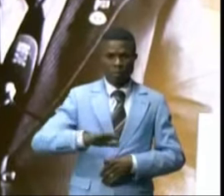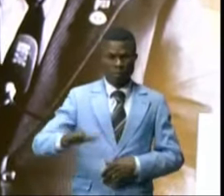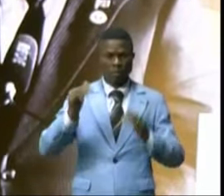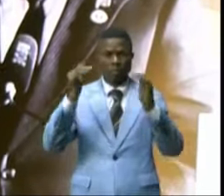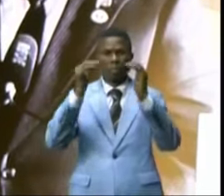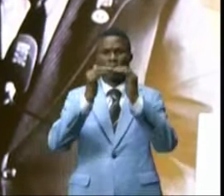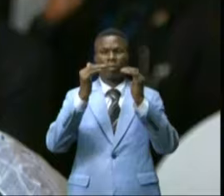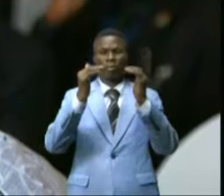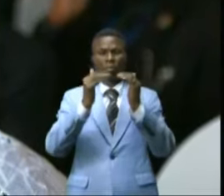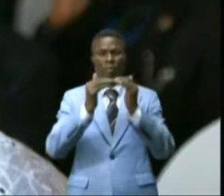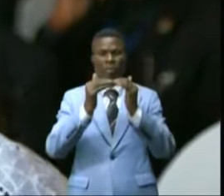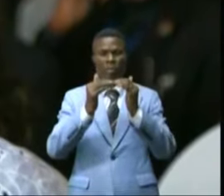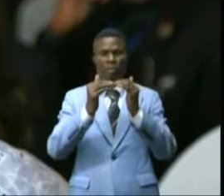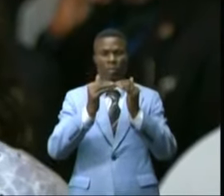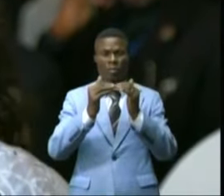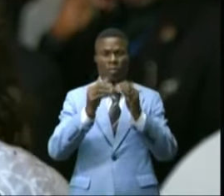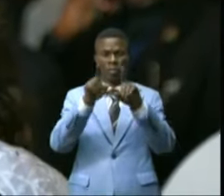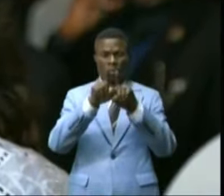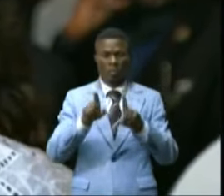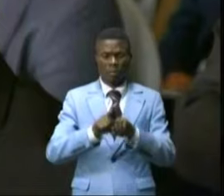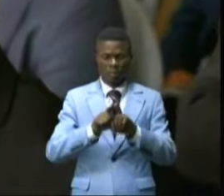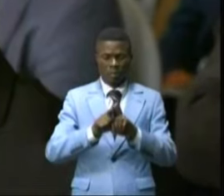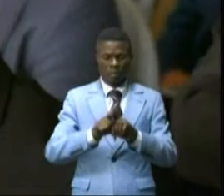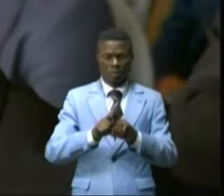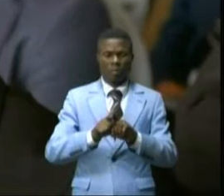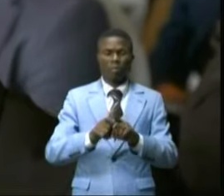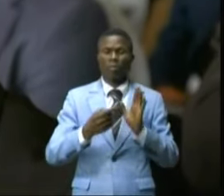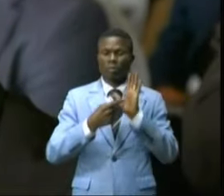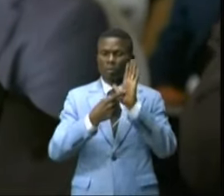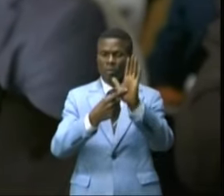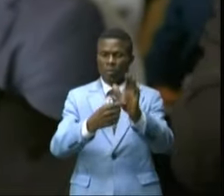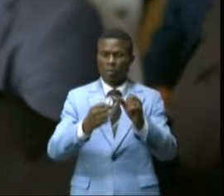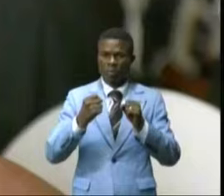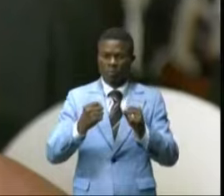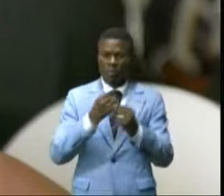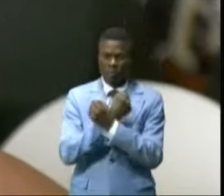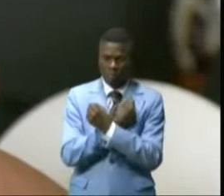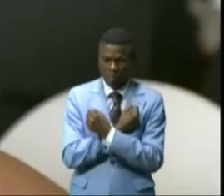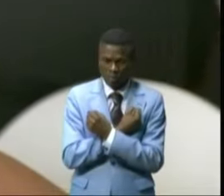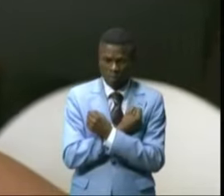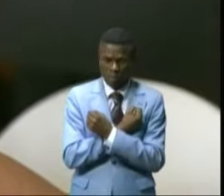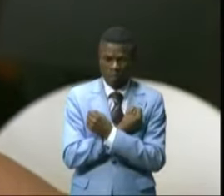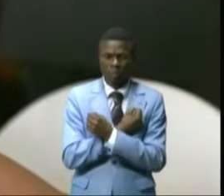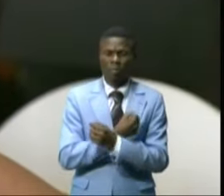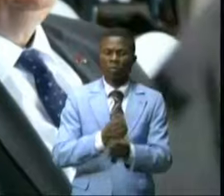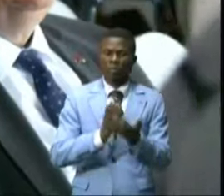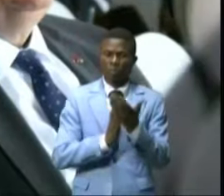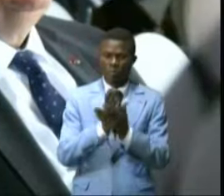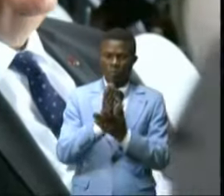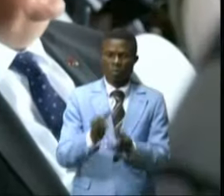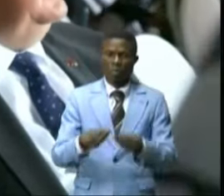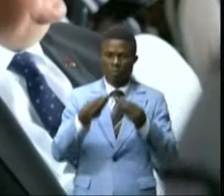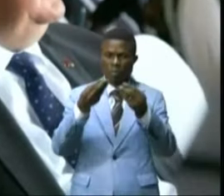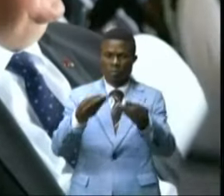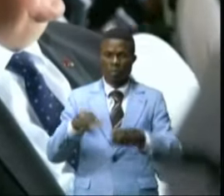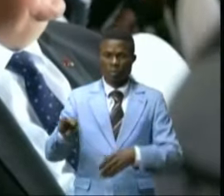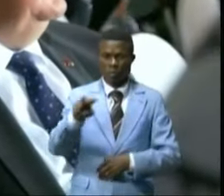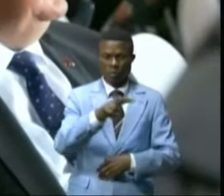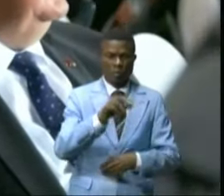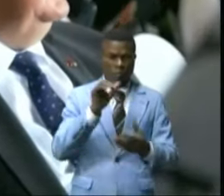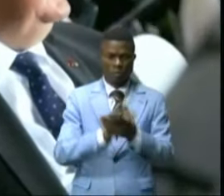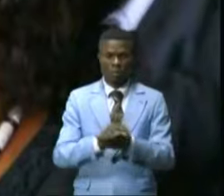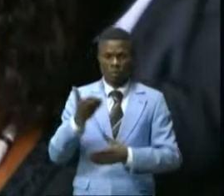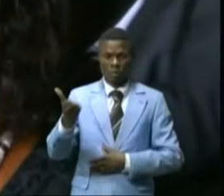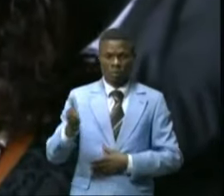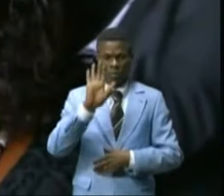égalitaire et la dévotion ainsi que l'amour inconditionnel qu'il vous a porté à vous, à